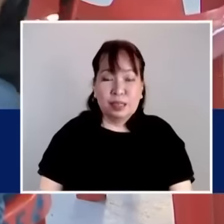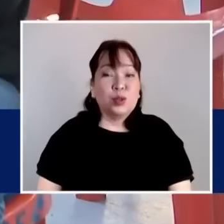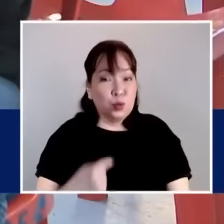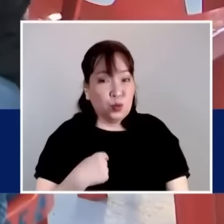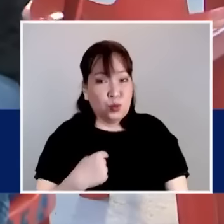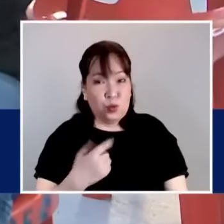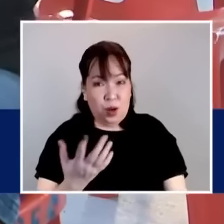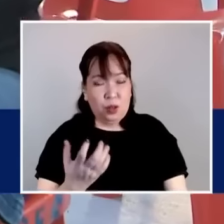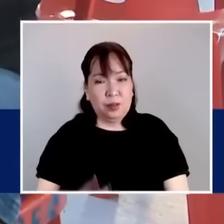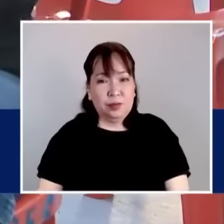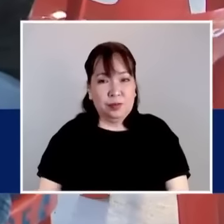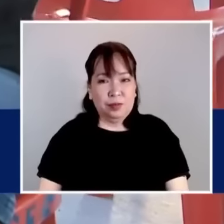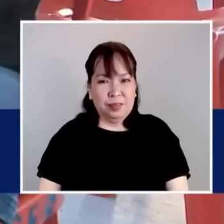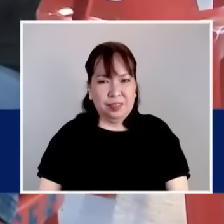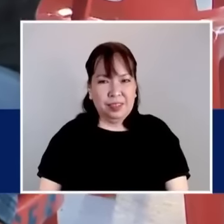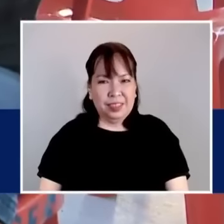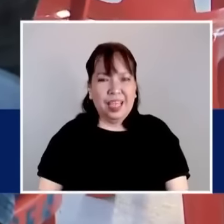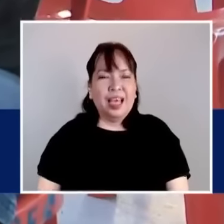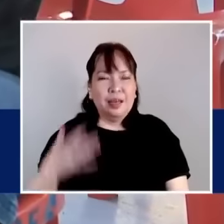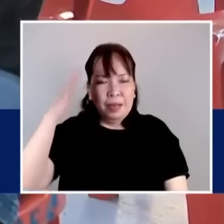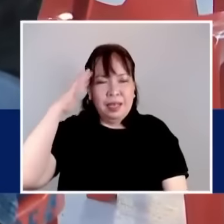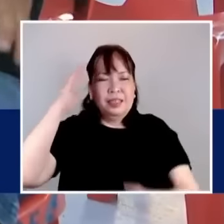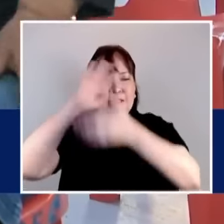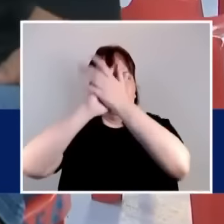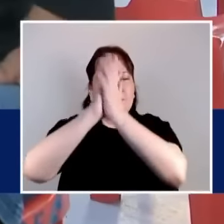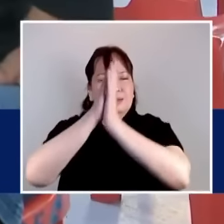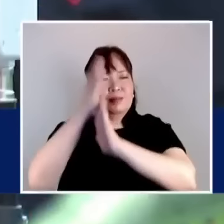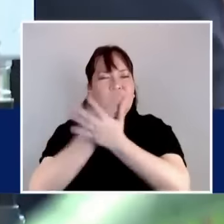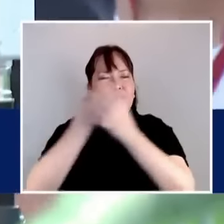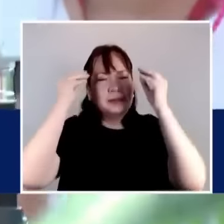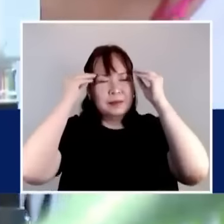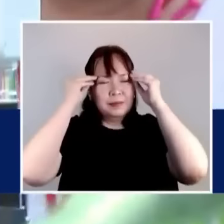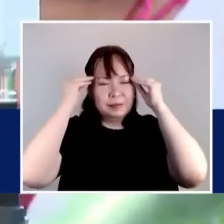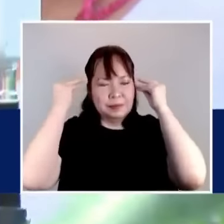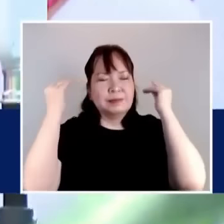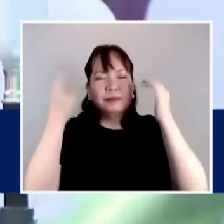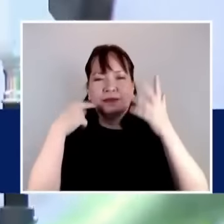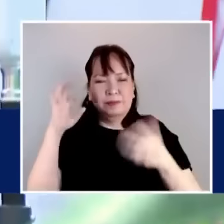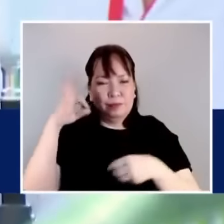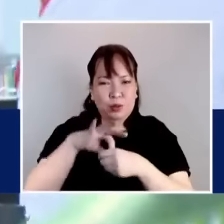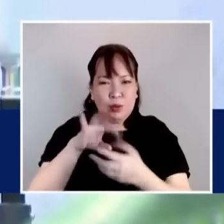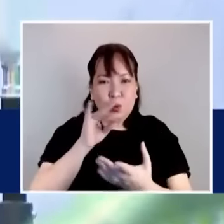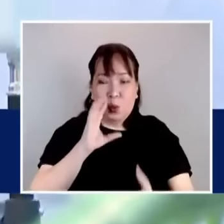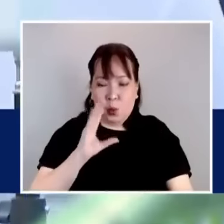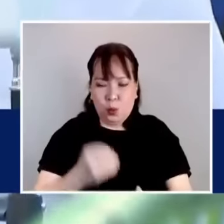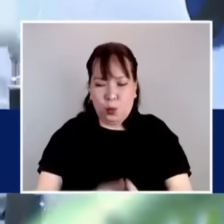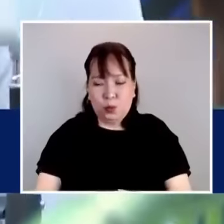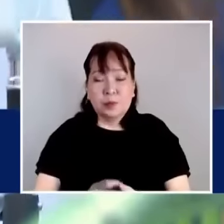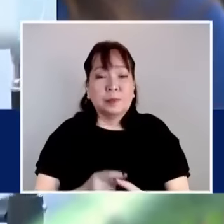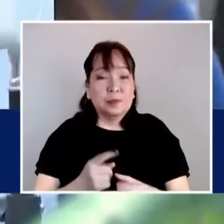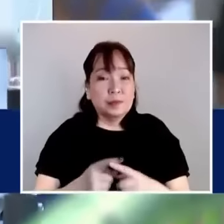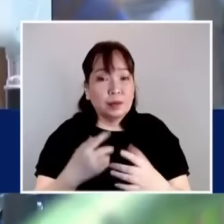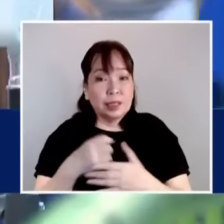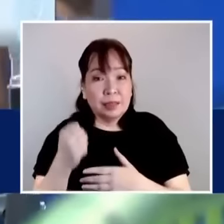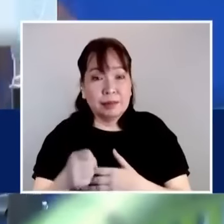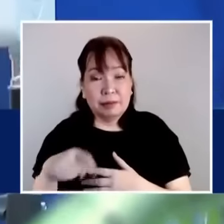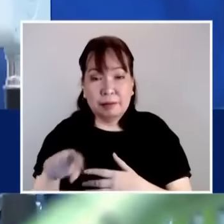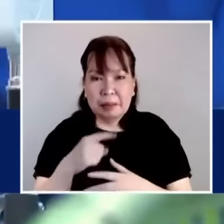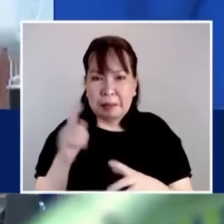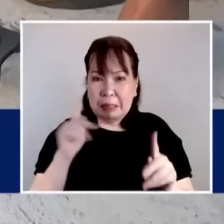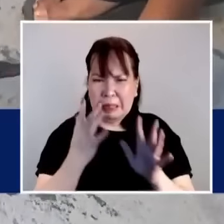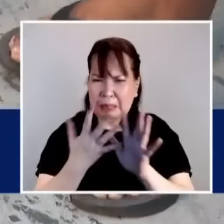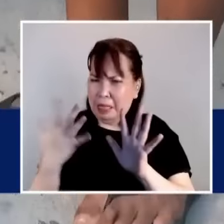yung press pa yung utap ko para pumili ng mga kandidato. Sa labas pa lang ng mga presinto ay mahaba na ang pila ng mga